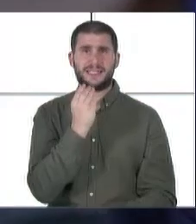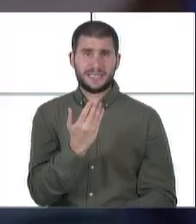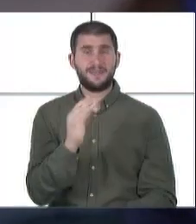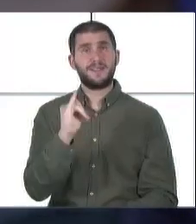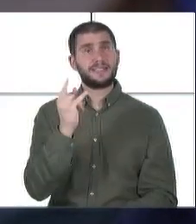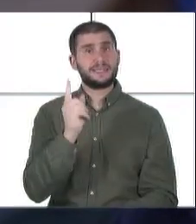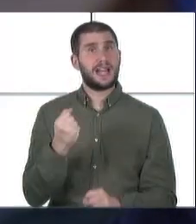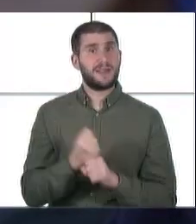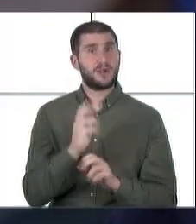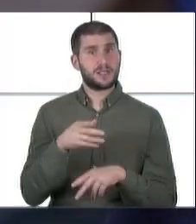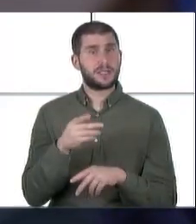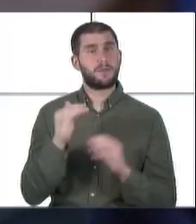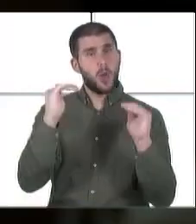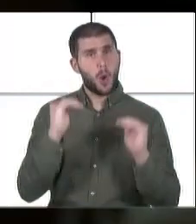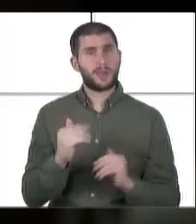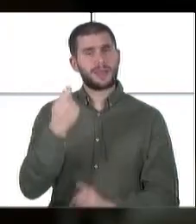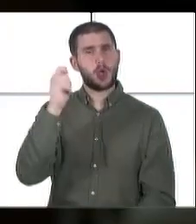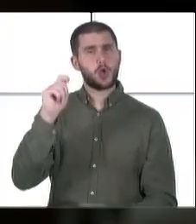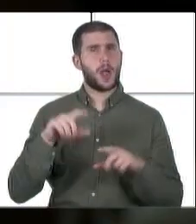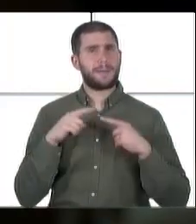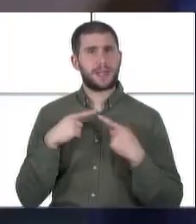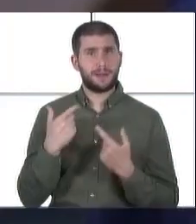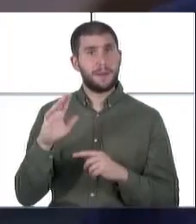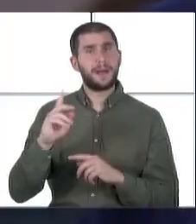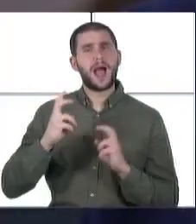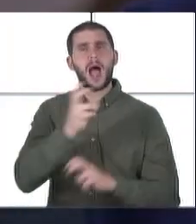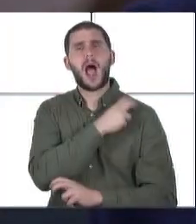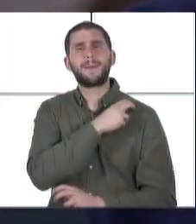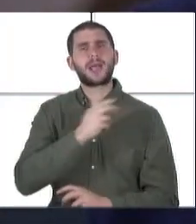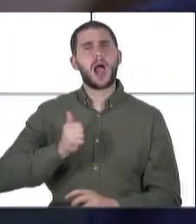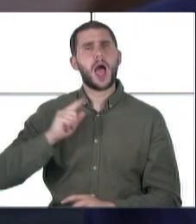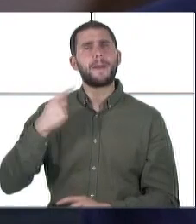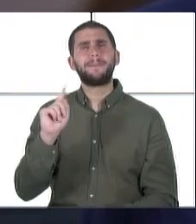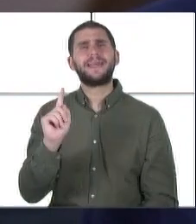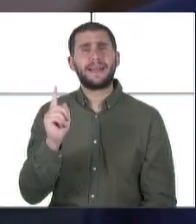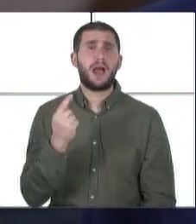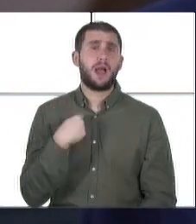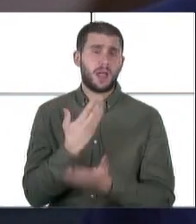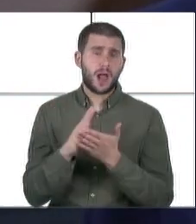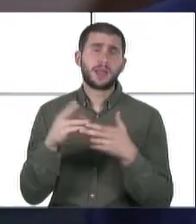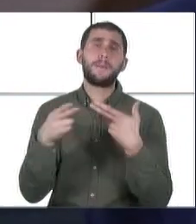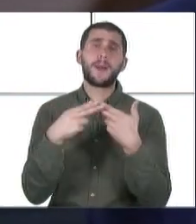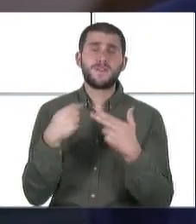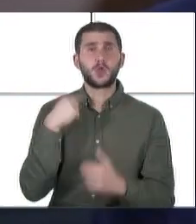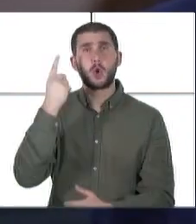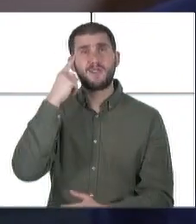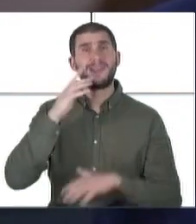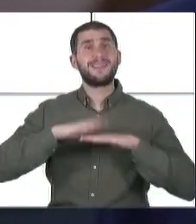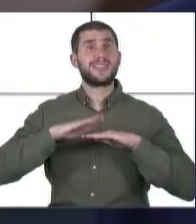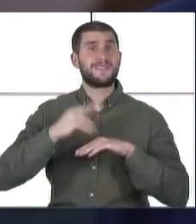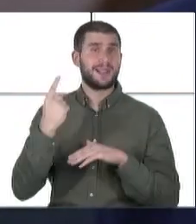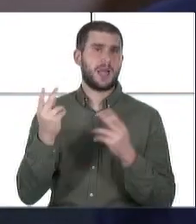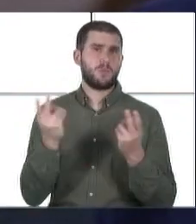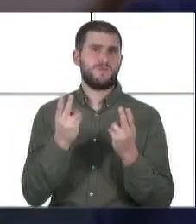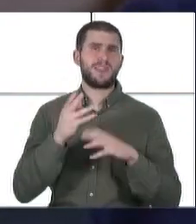צריך לפעול גם להורדת יוקר המחיה. יהיה הרמטכ"ל הבא? אני אחליט בקרוב, אני חושב שהתפקיד הזה הוא